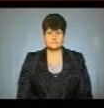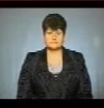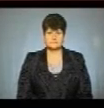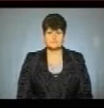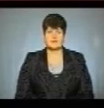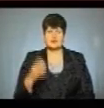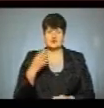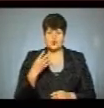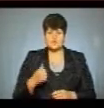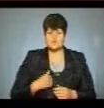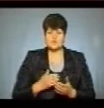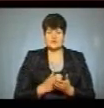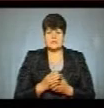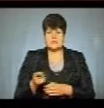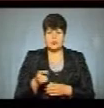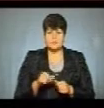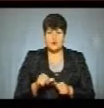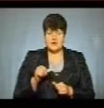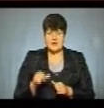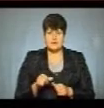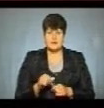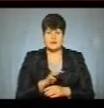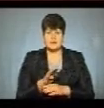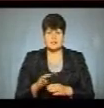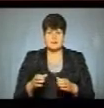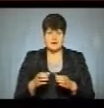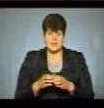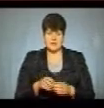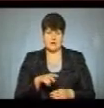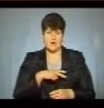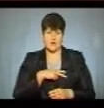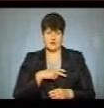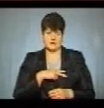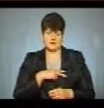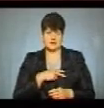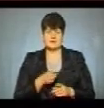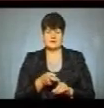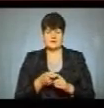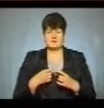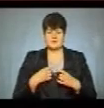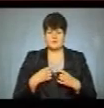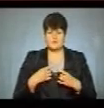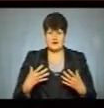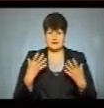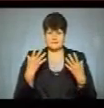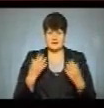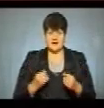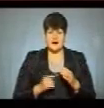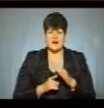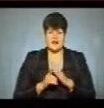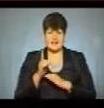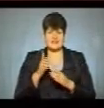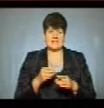Сорок військовослужбовців Тернопільської окремої артилерійської бригади нагородили з нагоди святкування Дня ракетних військ і